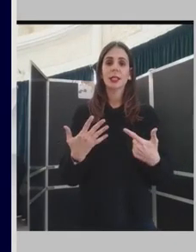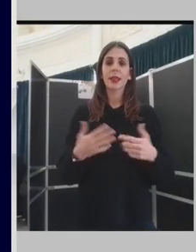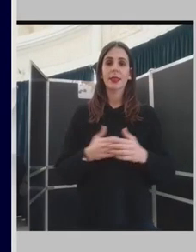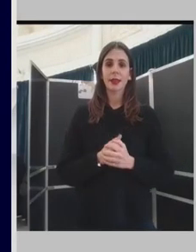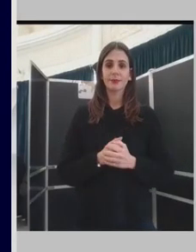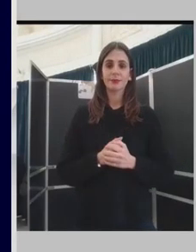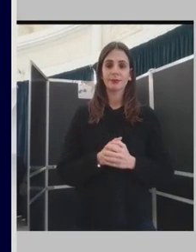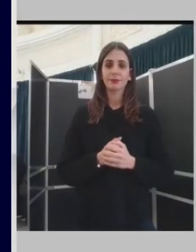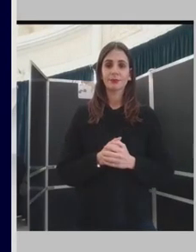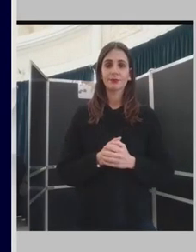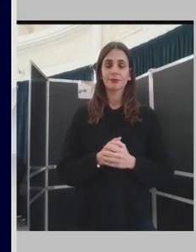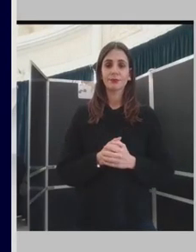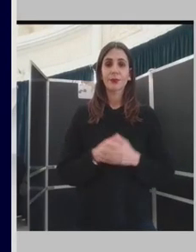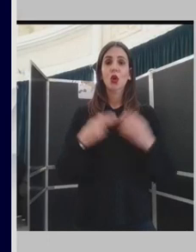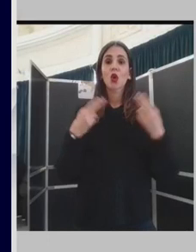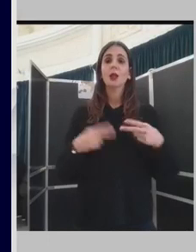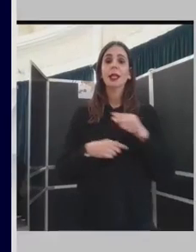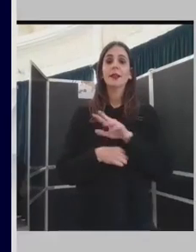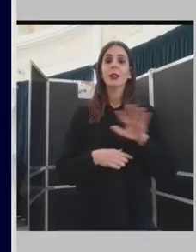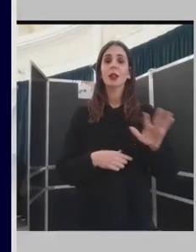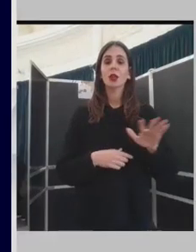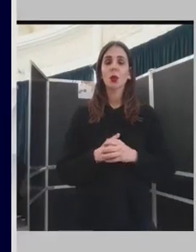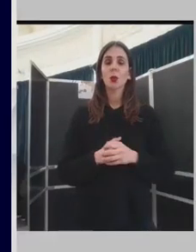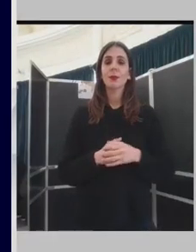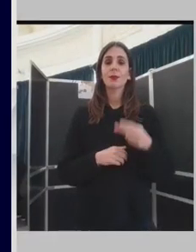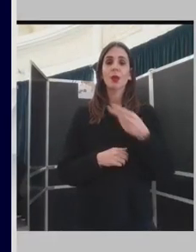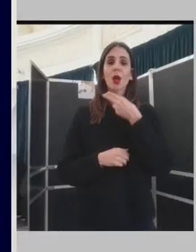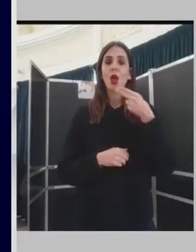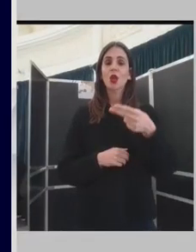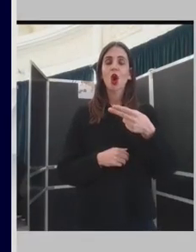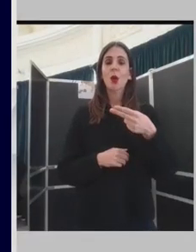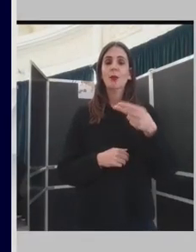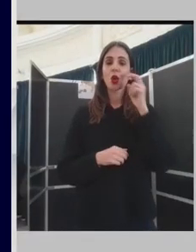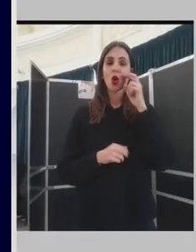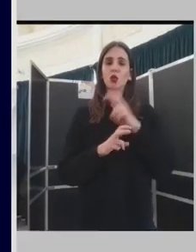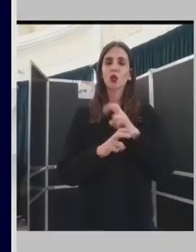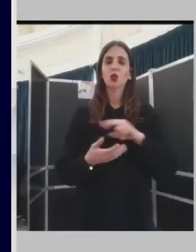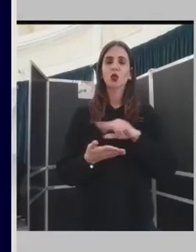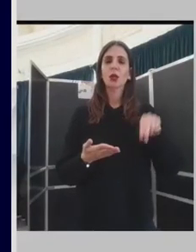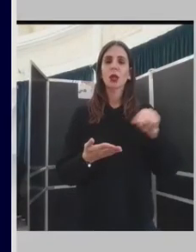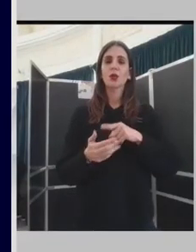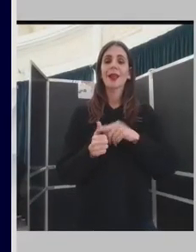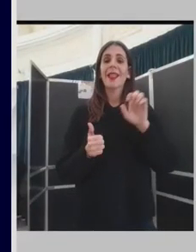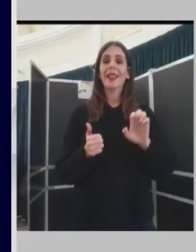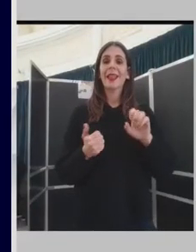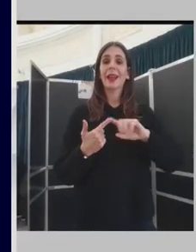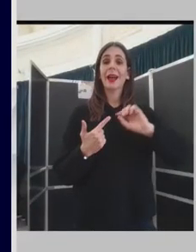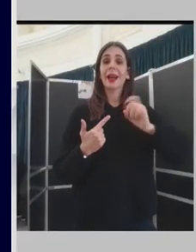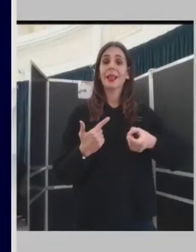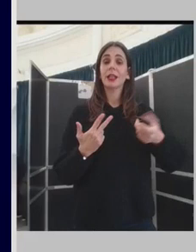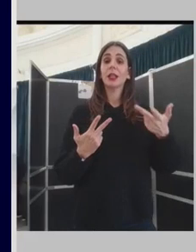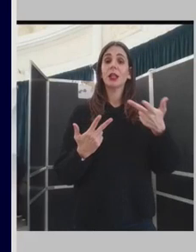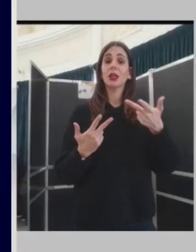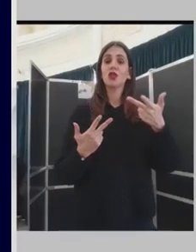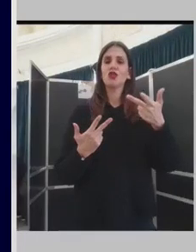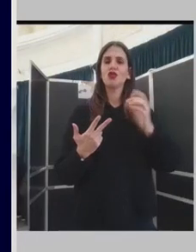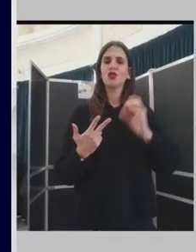su 25. Grazie, nomino scrutatori consiglieri Ecca, Gagliardi e Cerisola, ripeto,